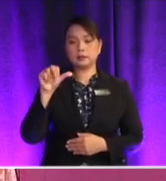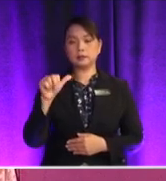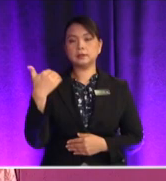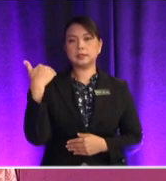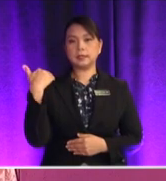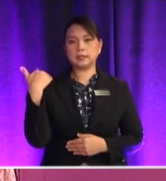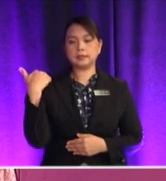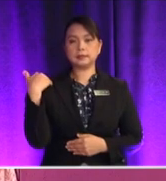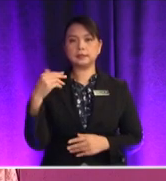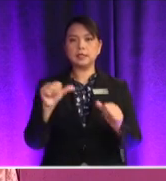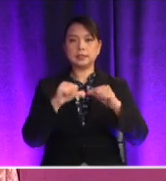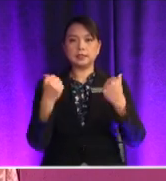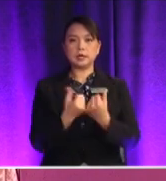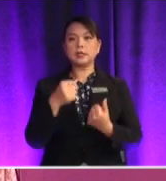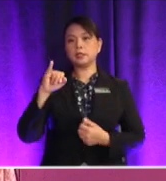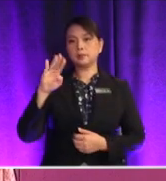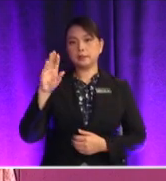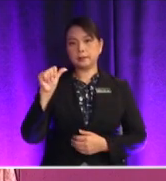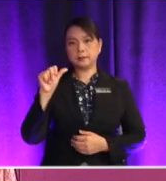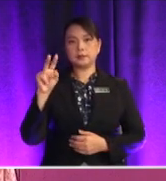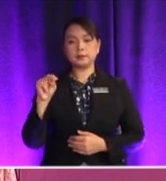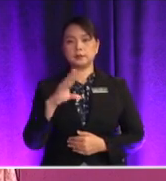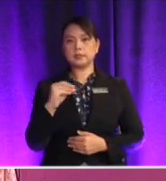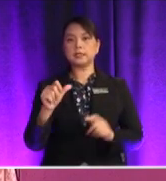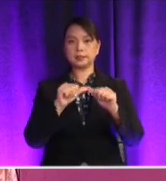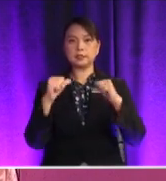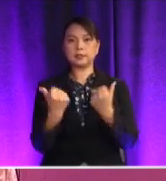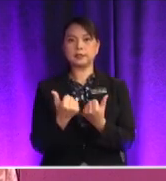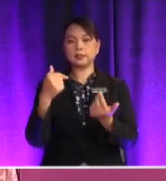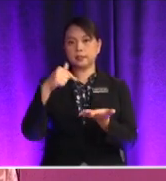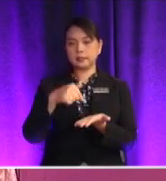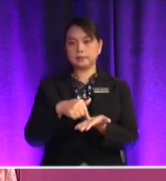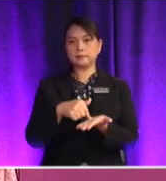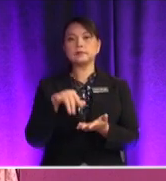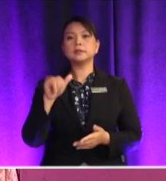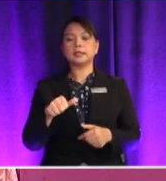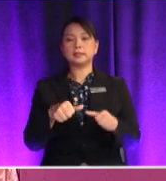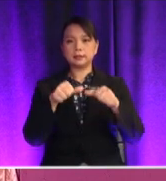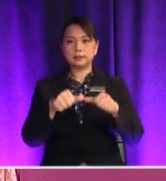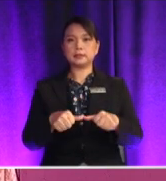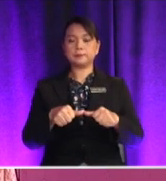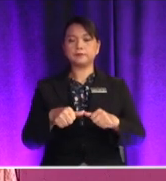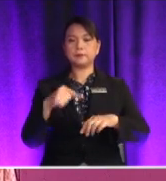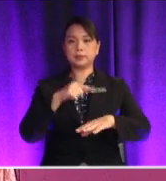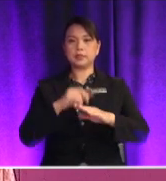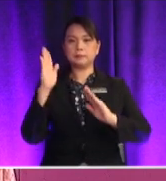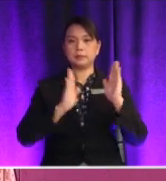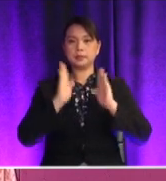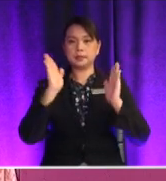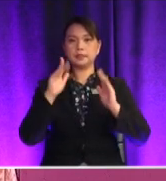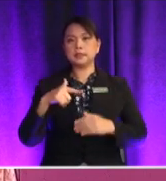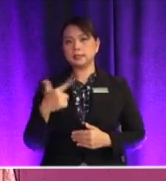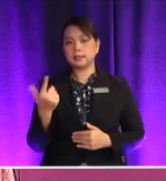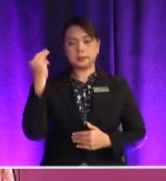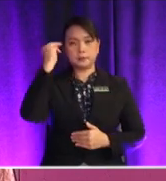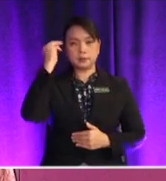ada kaum Iban. Okey, kaum inilah yang menetap di Malaysia selain daripada majoriti Melayu,